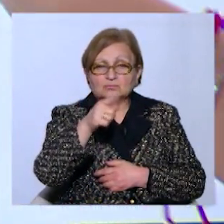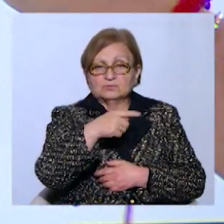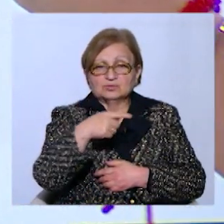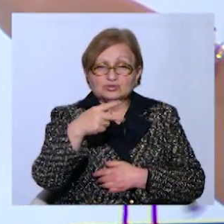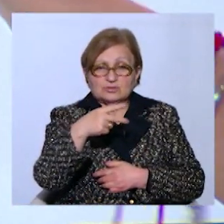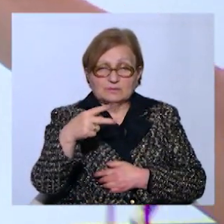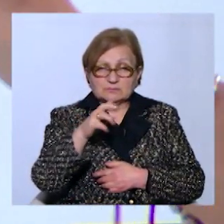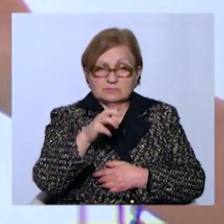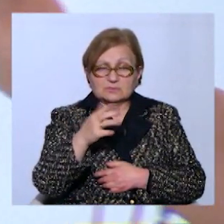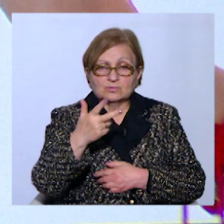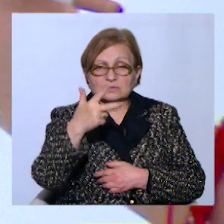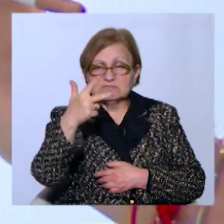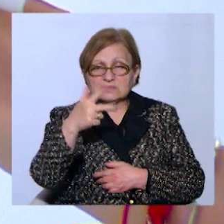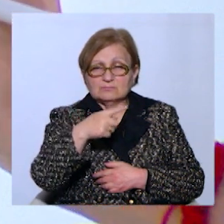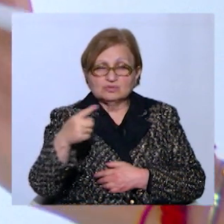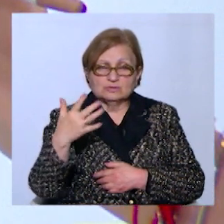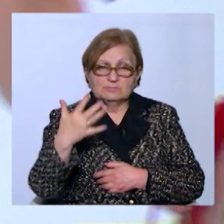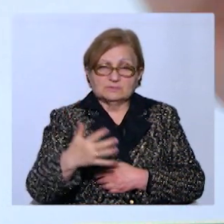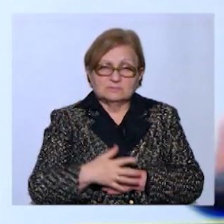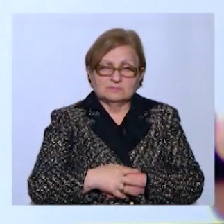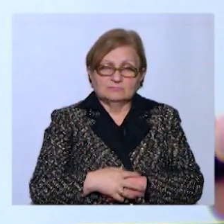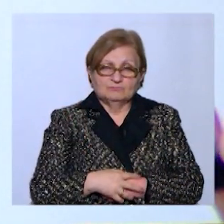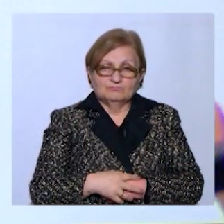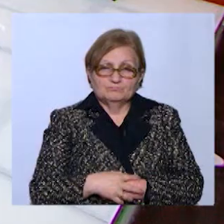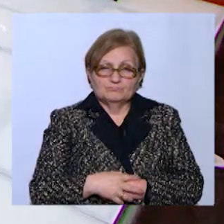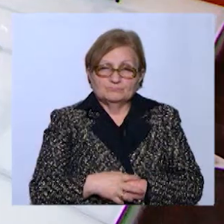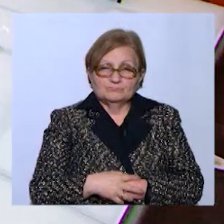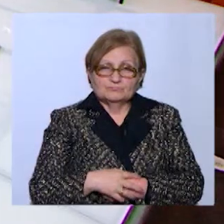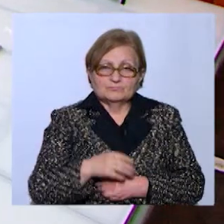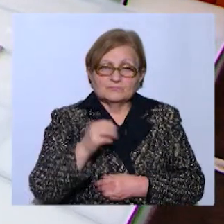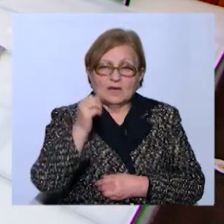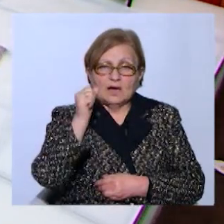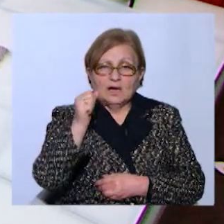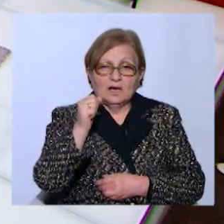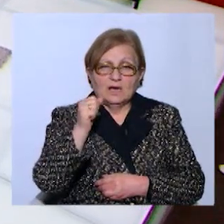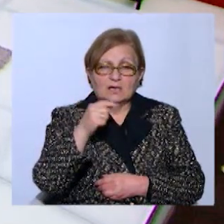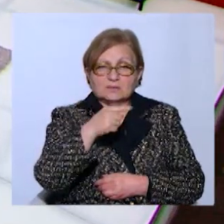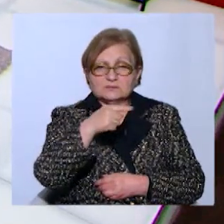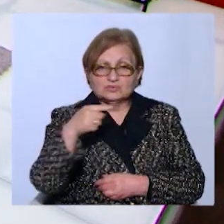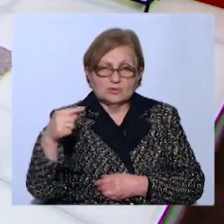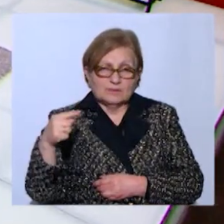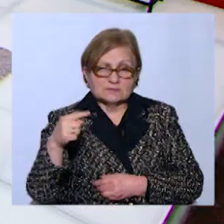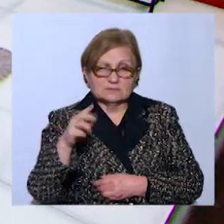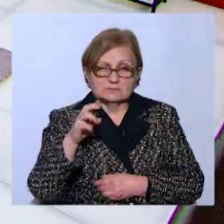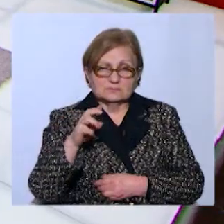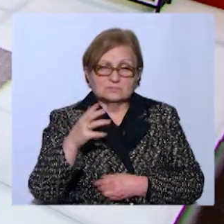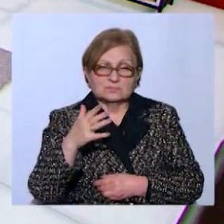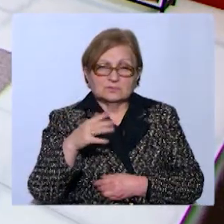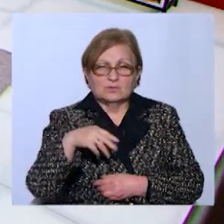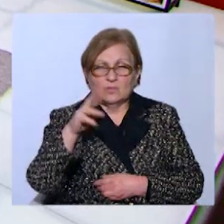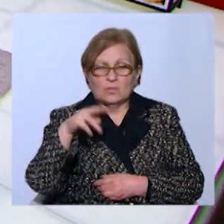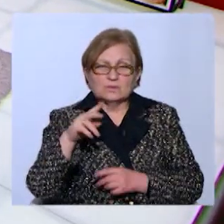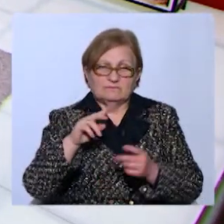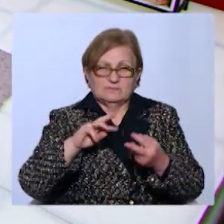B რიცხვს, როგორც 3 შეეფარდება 5-ს. ხშირად ესე იწერება. A ისე შეეფარდება B-ს, როგორც 3-5-ს.